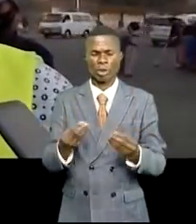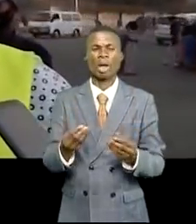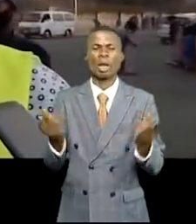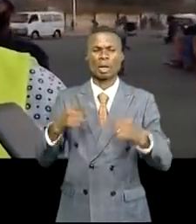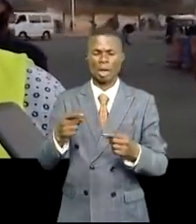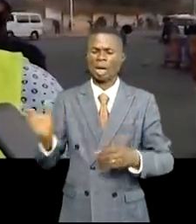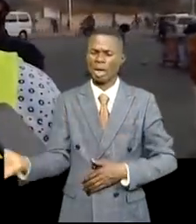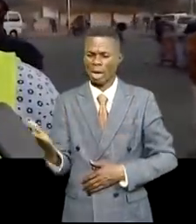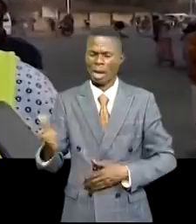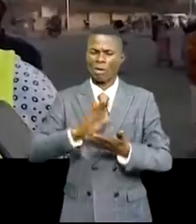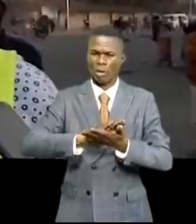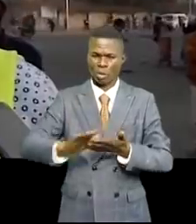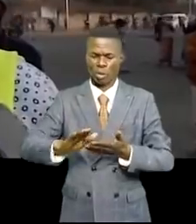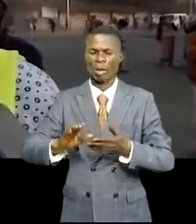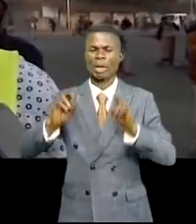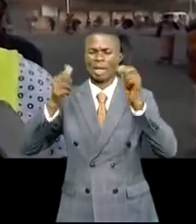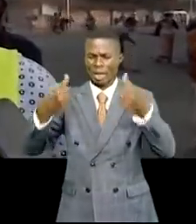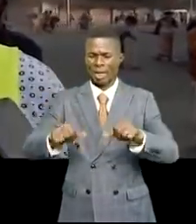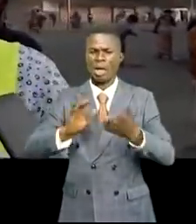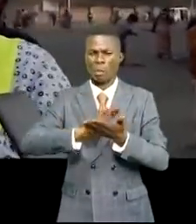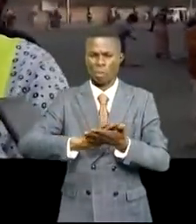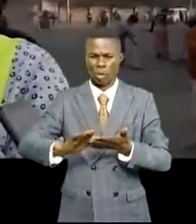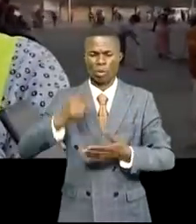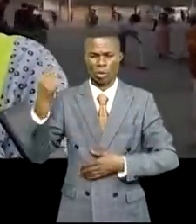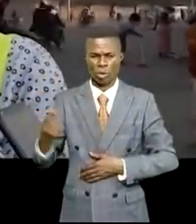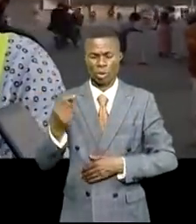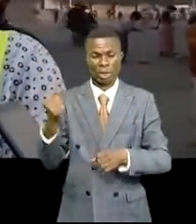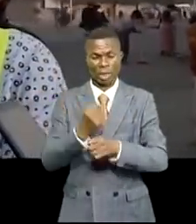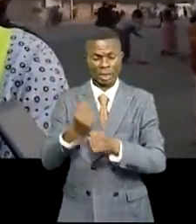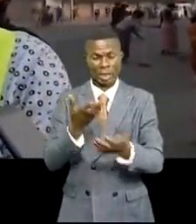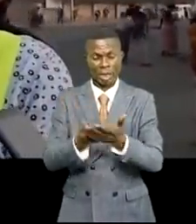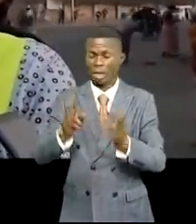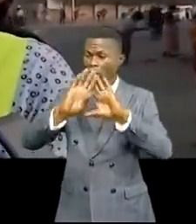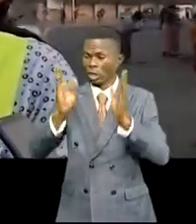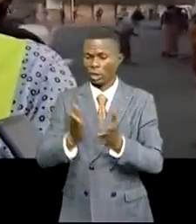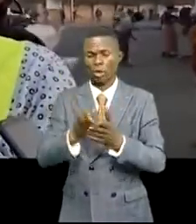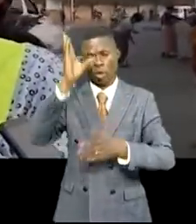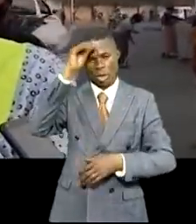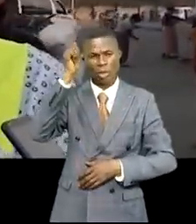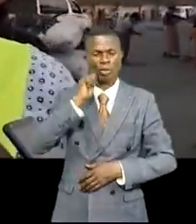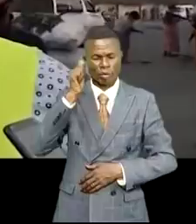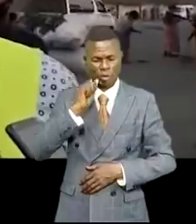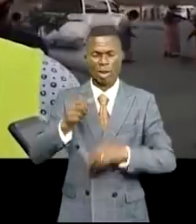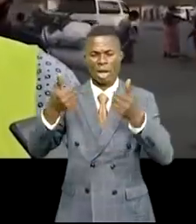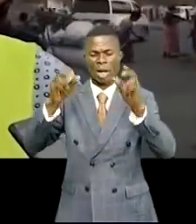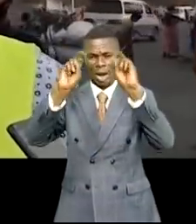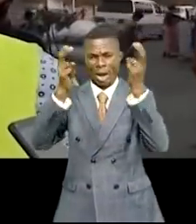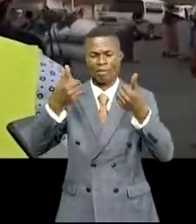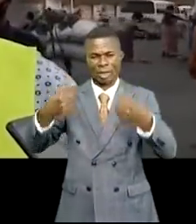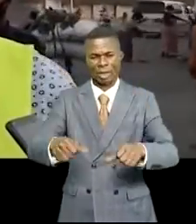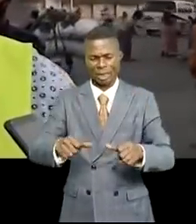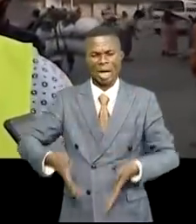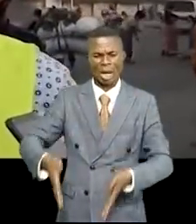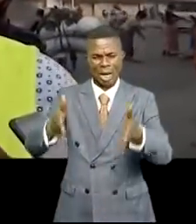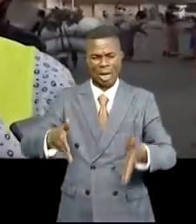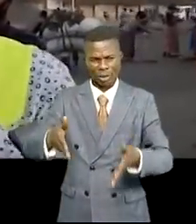la ville de Goma et qu'elle soit propre. Vous savez que c'est un devoir de tous citoyens pour que l'on puisse garder la ville propre. Toutes les avenues, toutes